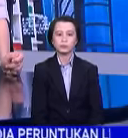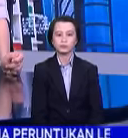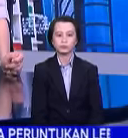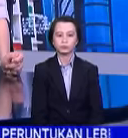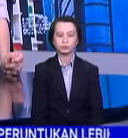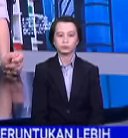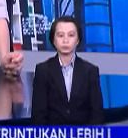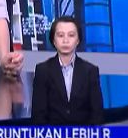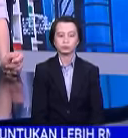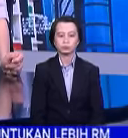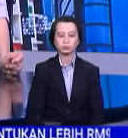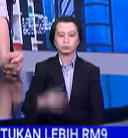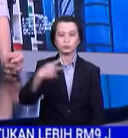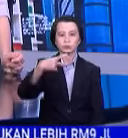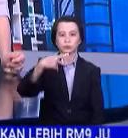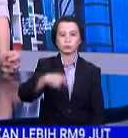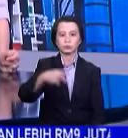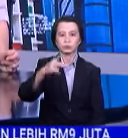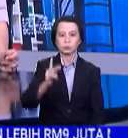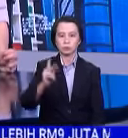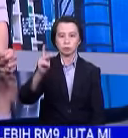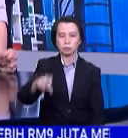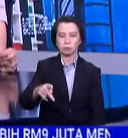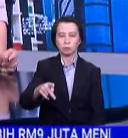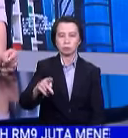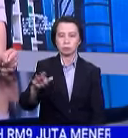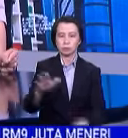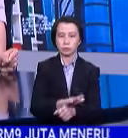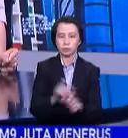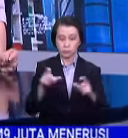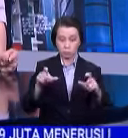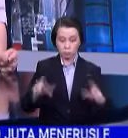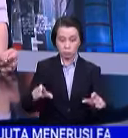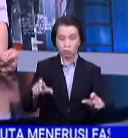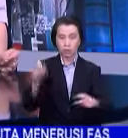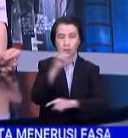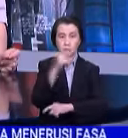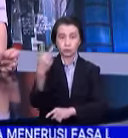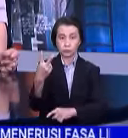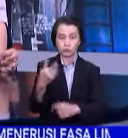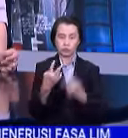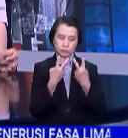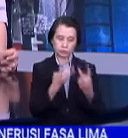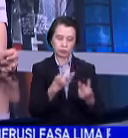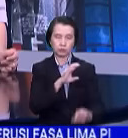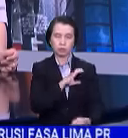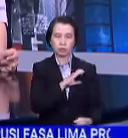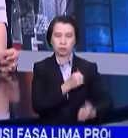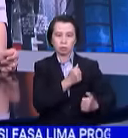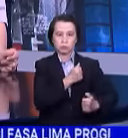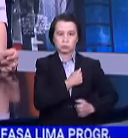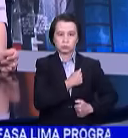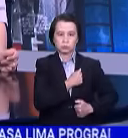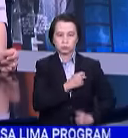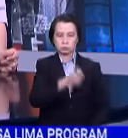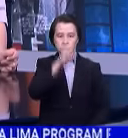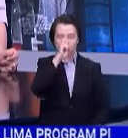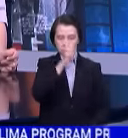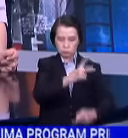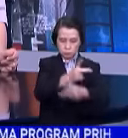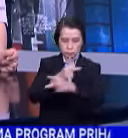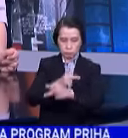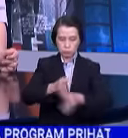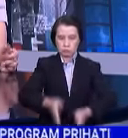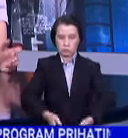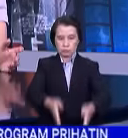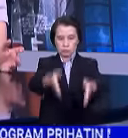Pelaksanaan Perintah Kawalan Pergerakan PKP Penuh hari kedua hari ini menyaksikan PDRM dan tentera mengetatkan lagi kawalan Sekatan